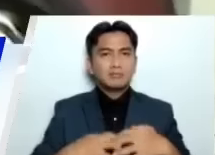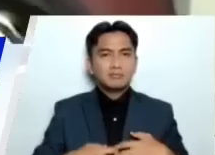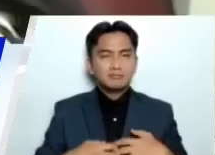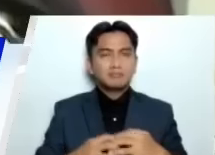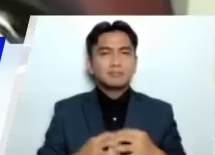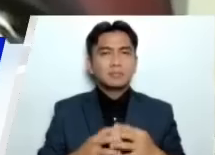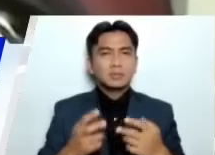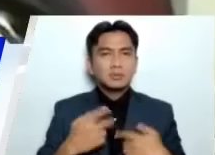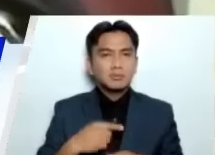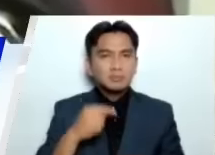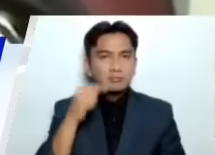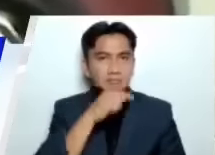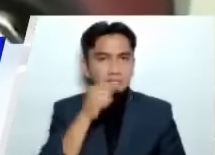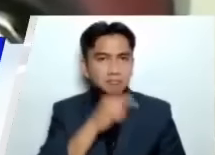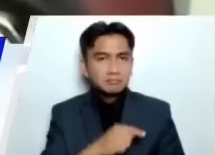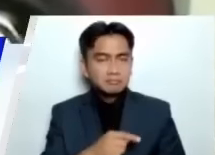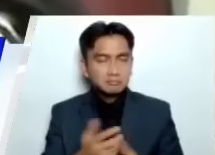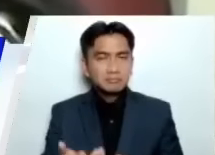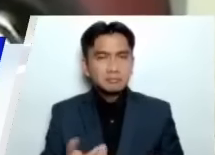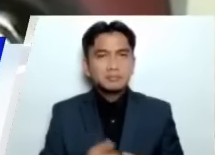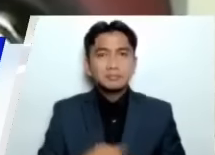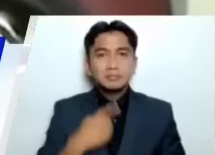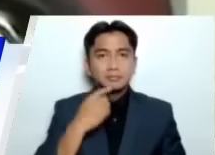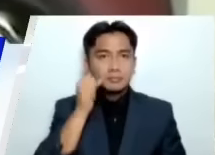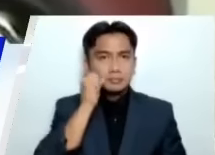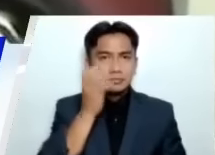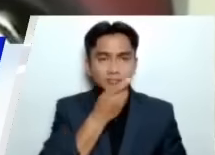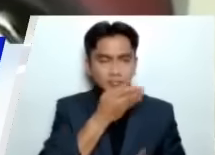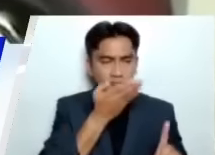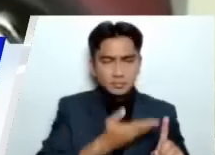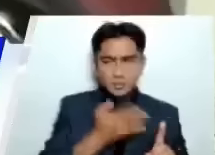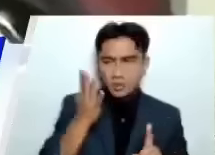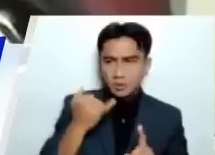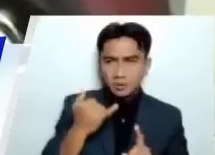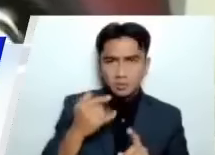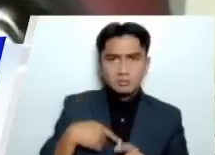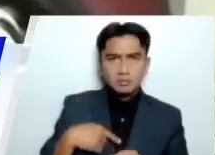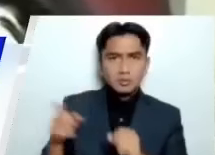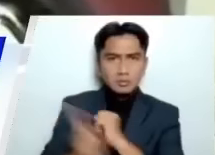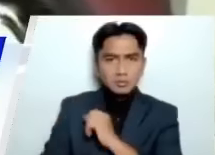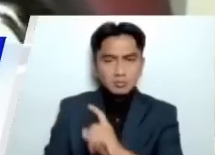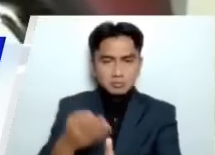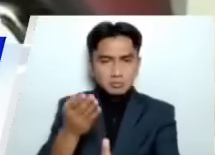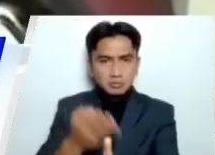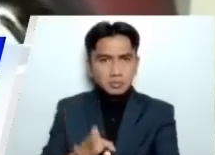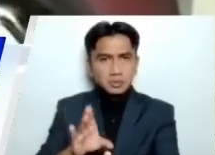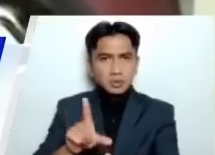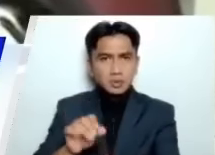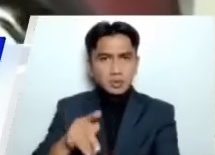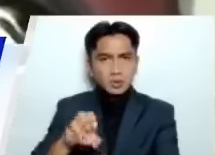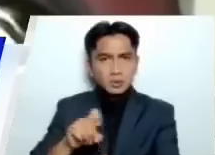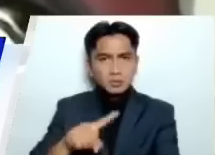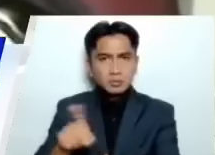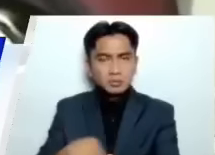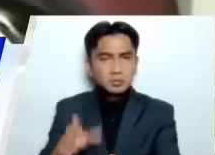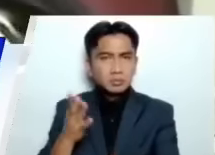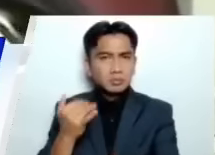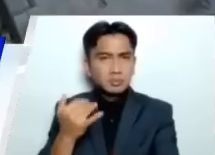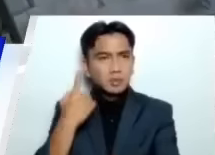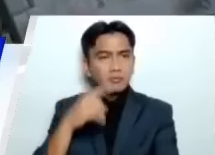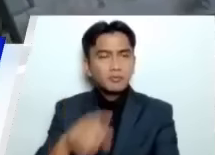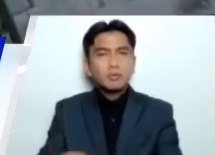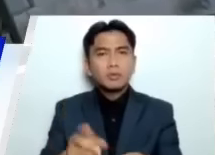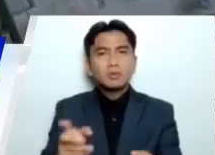niya. Pag-alma ni VP Sara, bakit parurusahan si Lopez sa pagpapabitiw nito sa 4 DepEd officials? Gayong